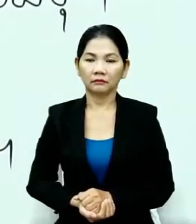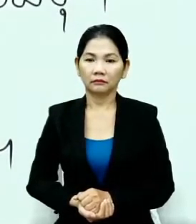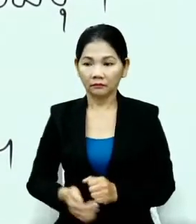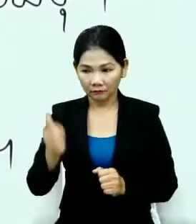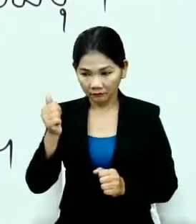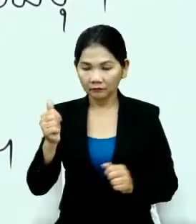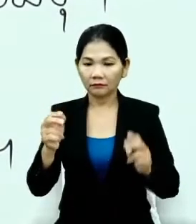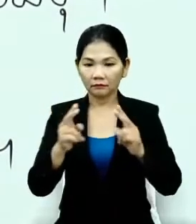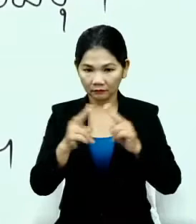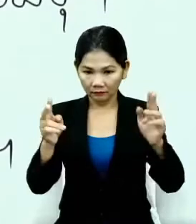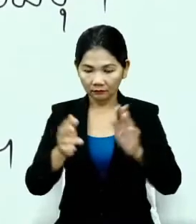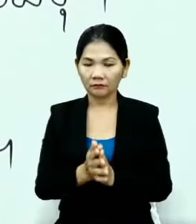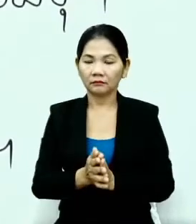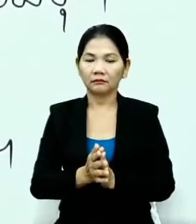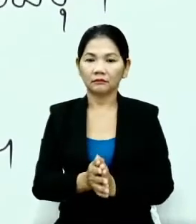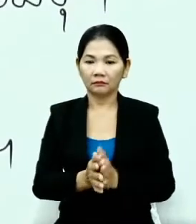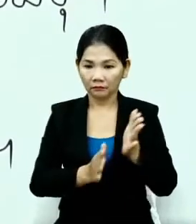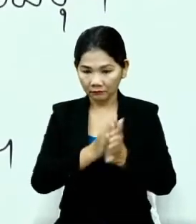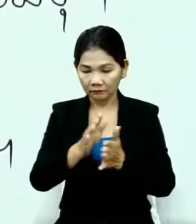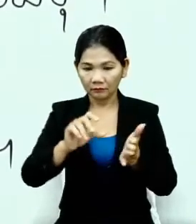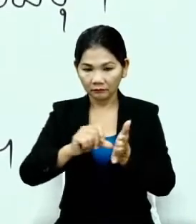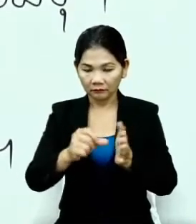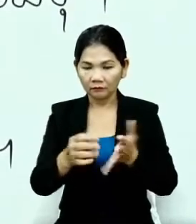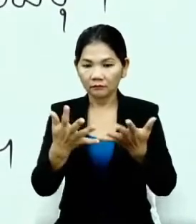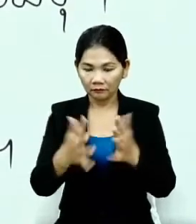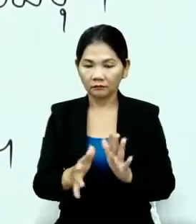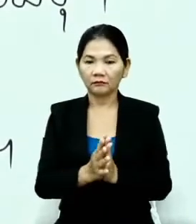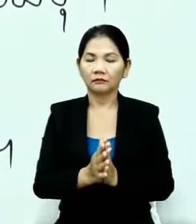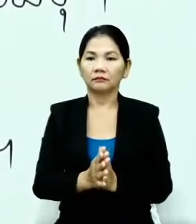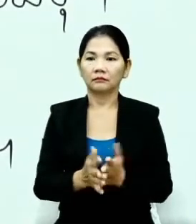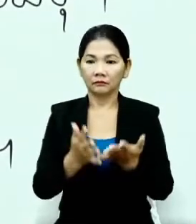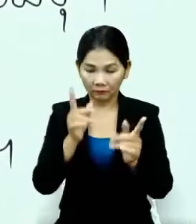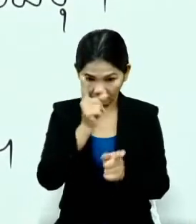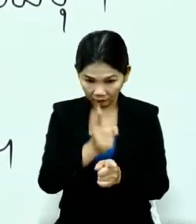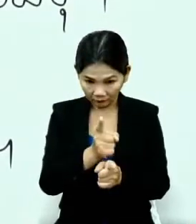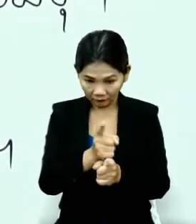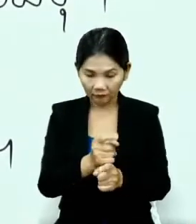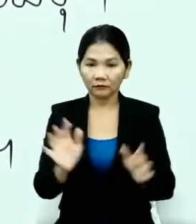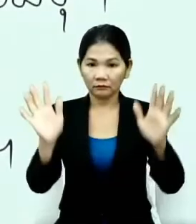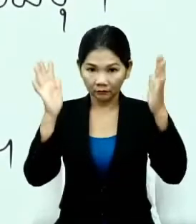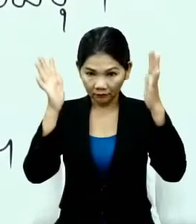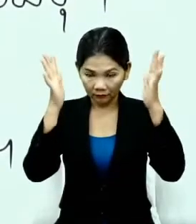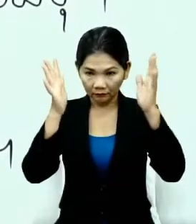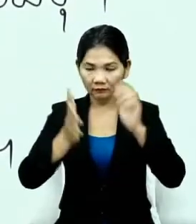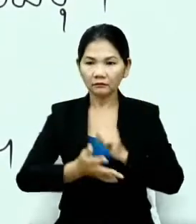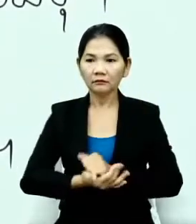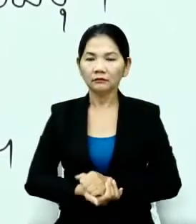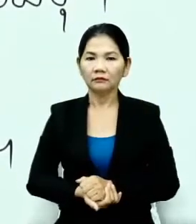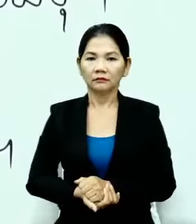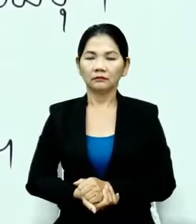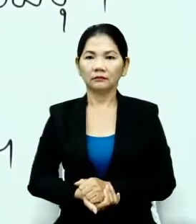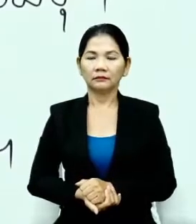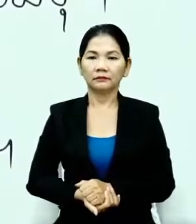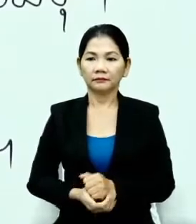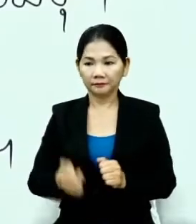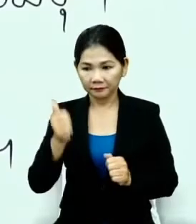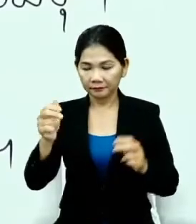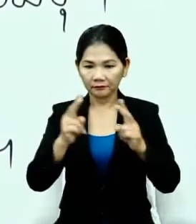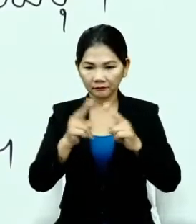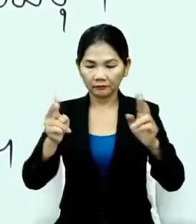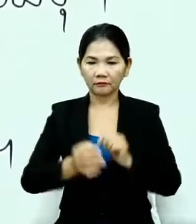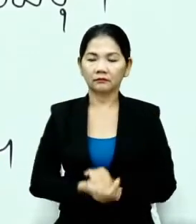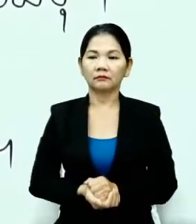cha là ổn nè chân con bán rốt này bị thật tôm chu nè cô bán trầm trời tới đây mình tiệt con cha là ổn